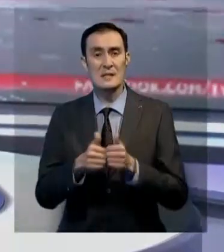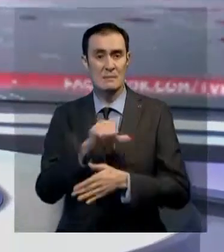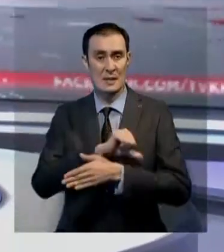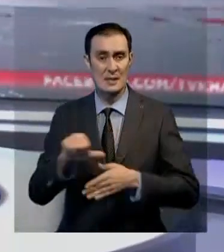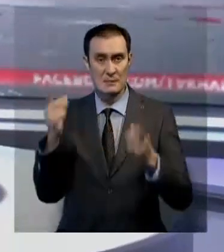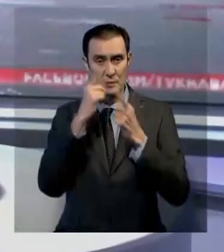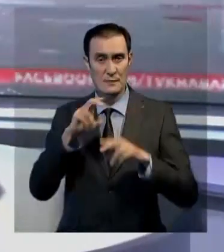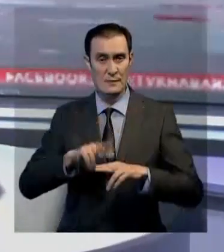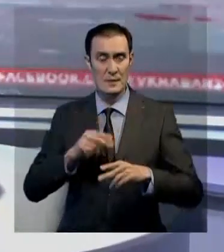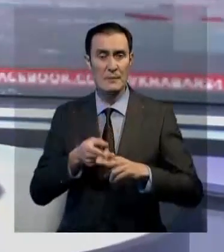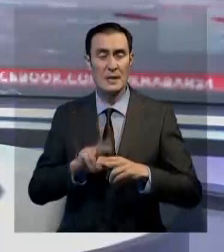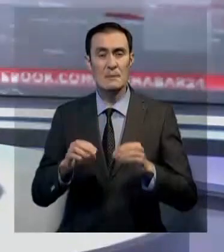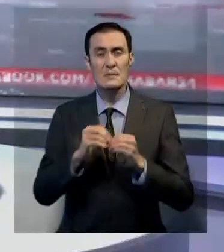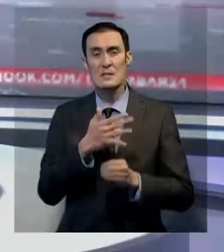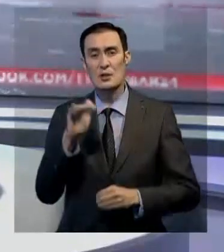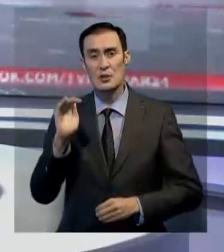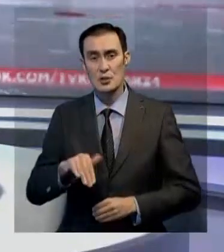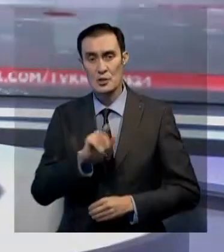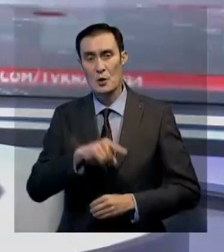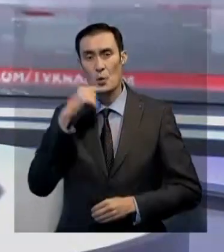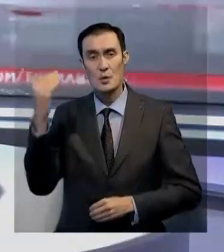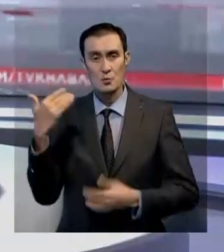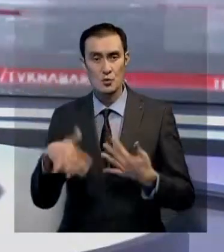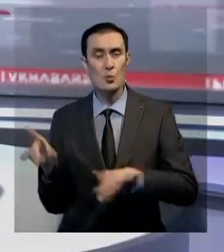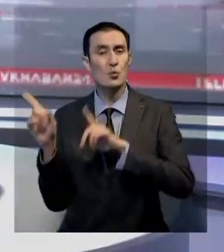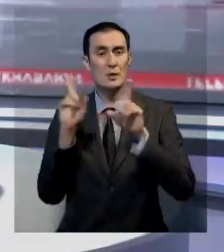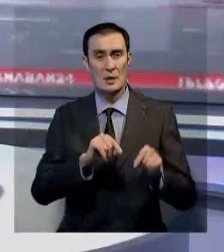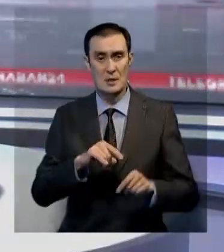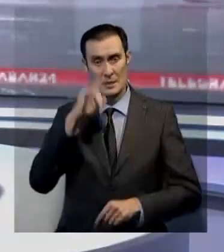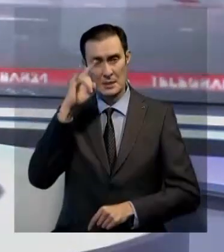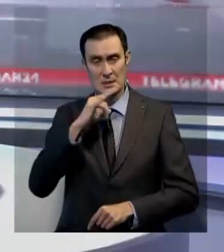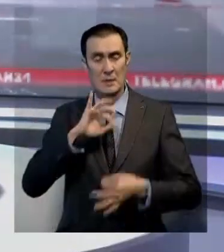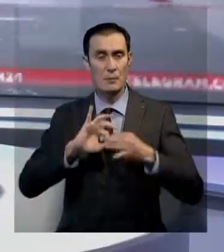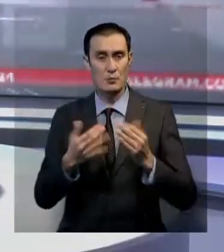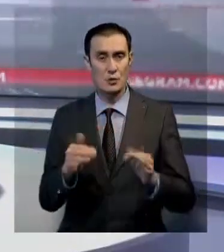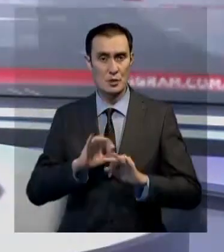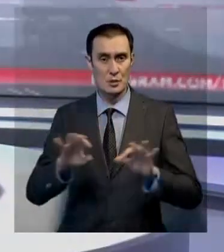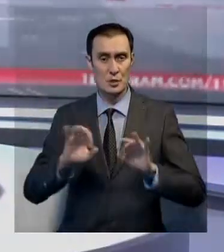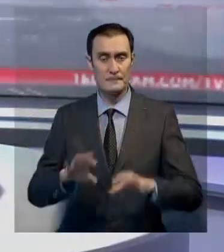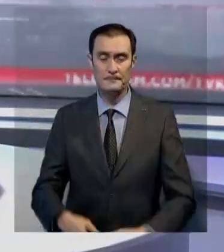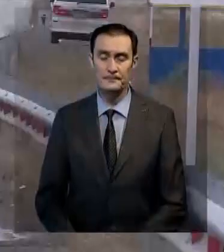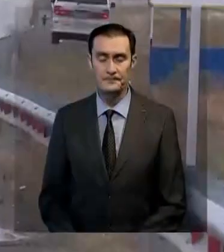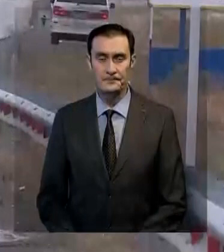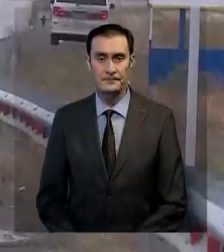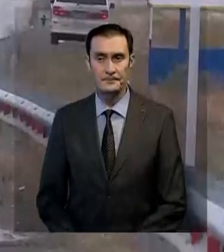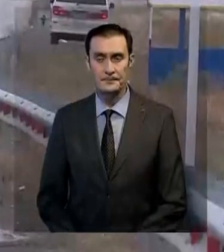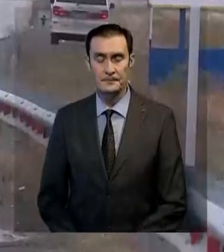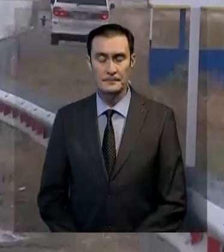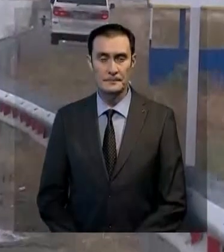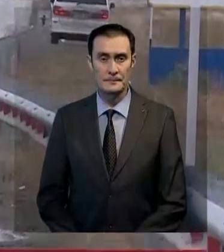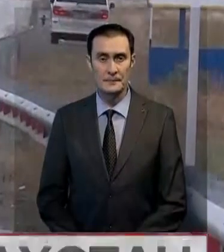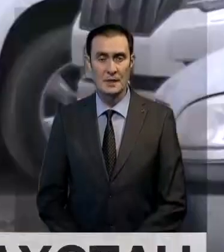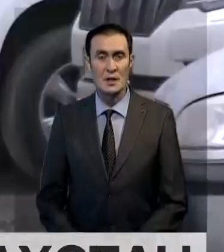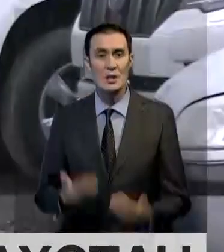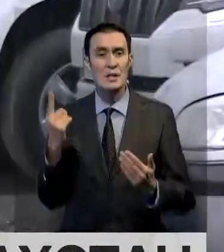отмечают в МВД. При этом десятки тысяч мигрантов из России уже покинули нашу страну. Подробности у Гульданы Кален.